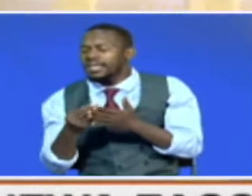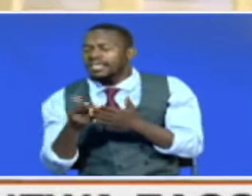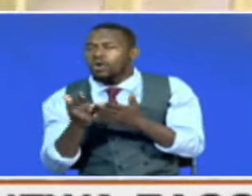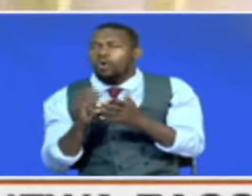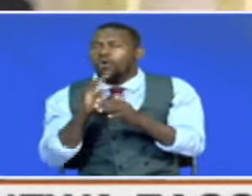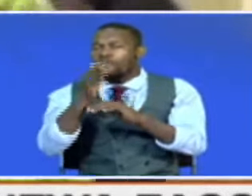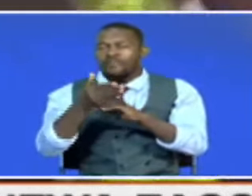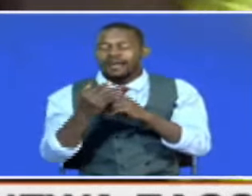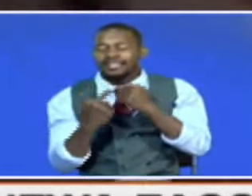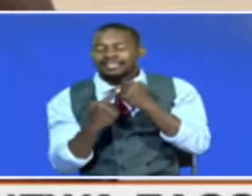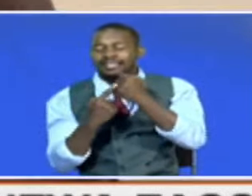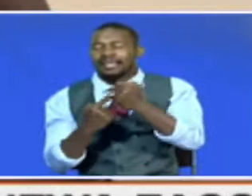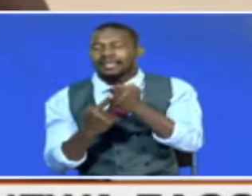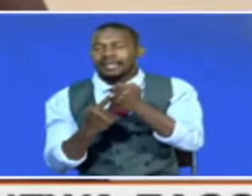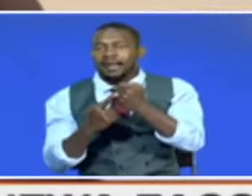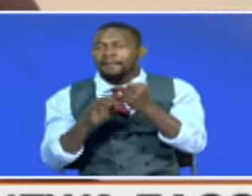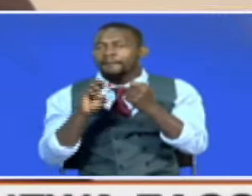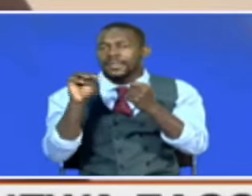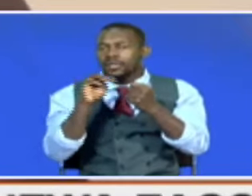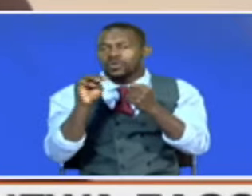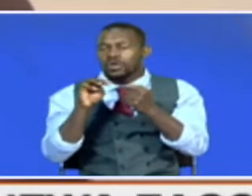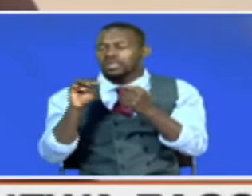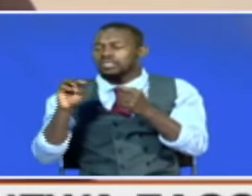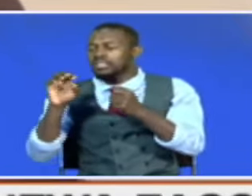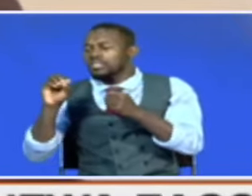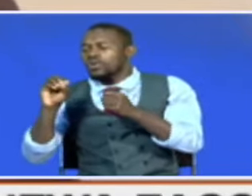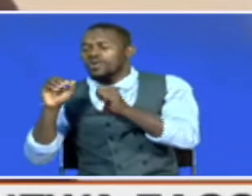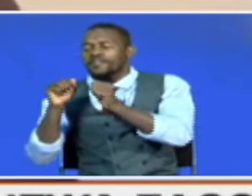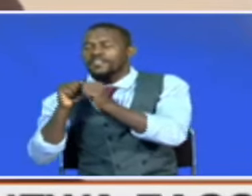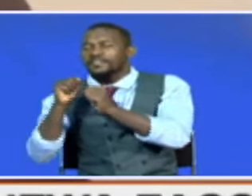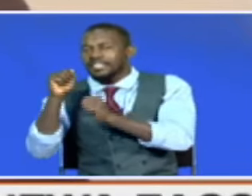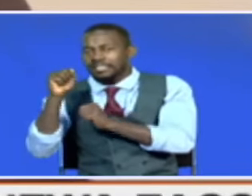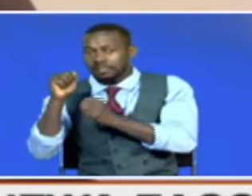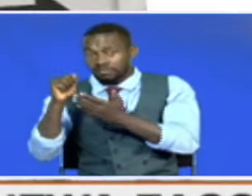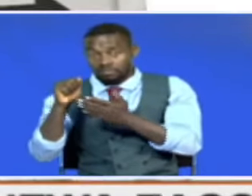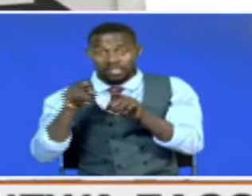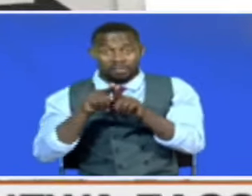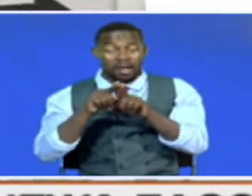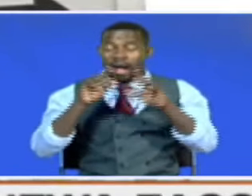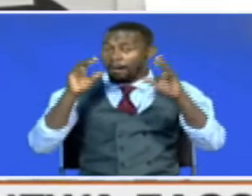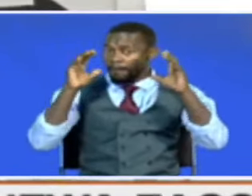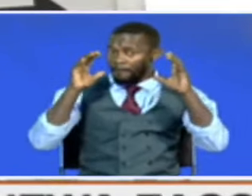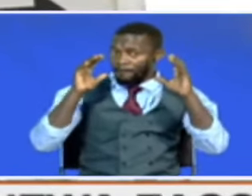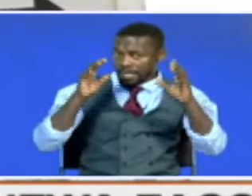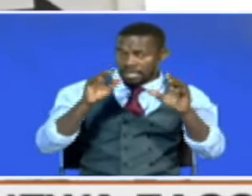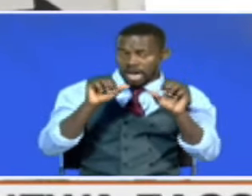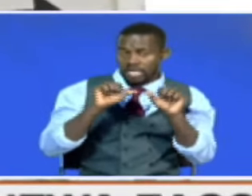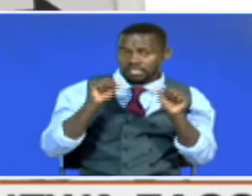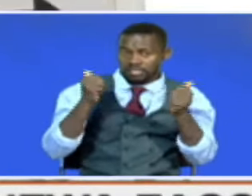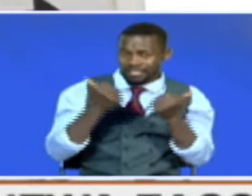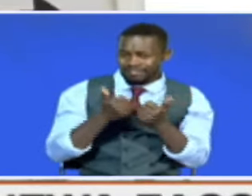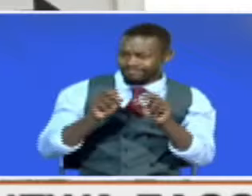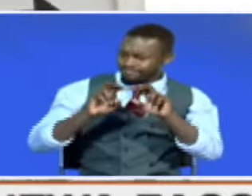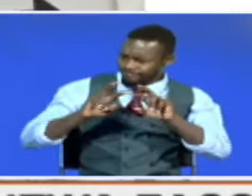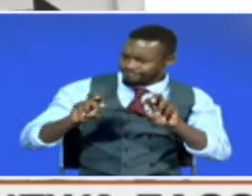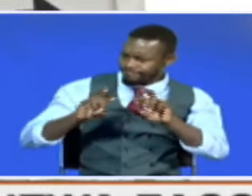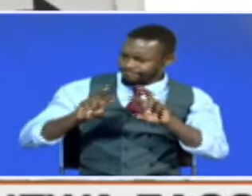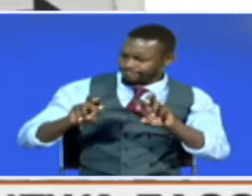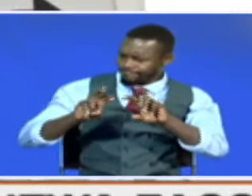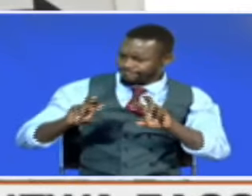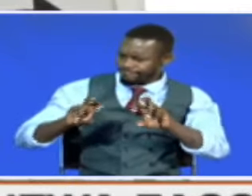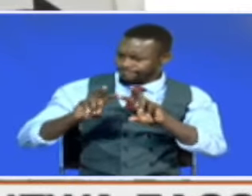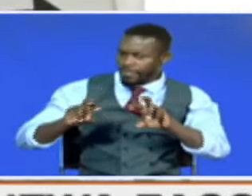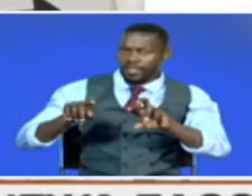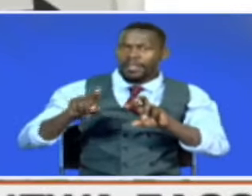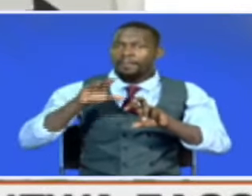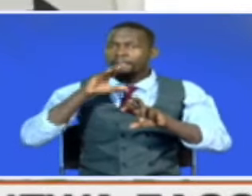milioni 615. Kesi yake ni mojawapo ya operesheni kubwa dhidi ya ufisadi zilizofuatiliwa kwa muda